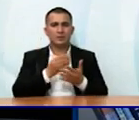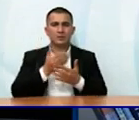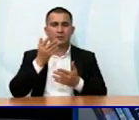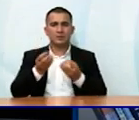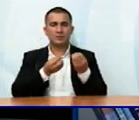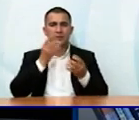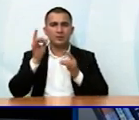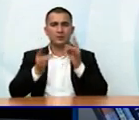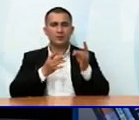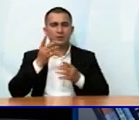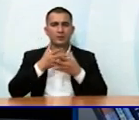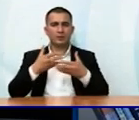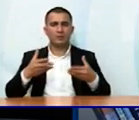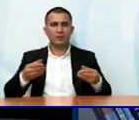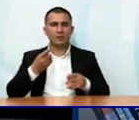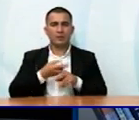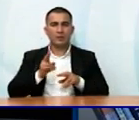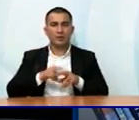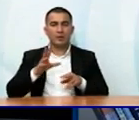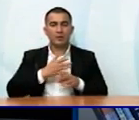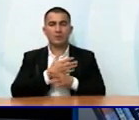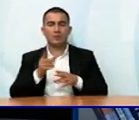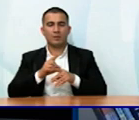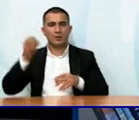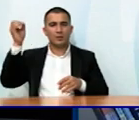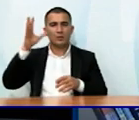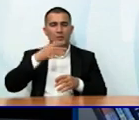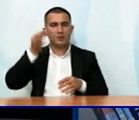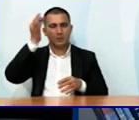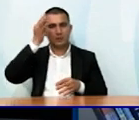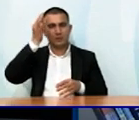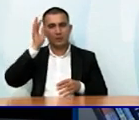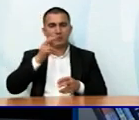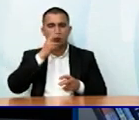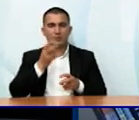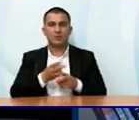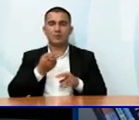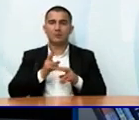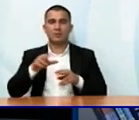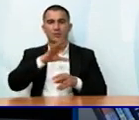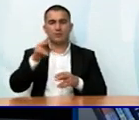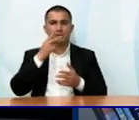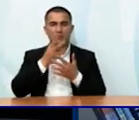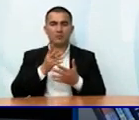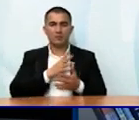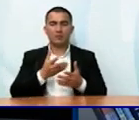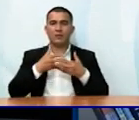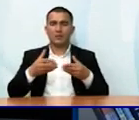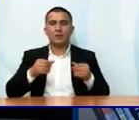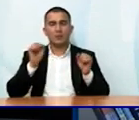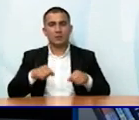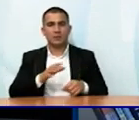bir o'lkaki sal ko'rmasa quyosh sog'inar deydi. Ya'ni yaqinda o'zingiz ham ko'rib o'tdingizki, bahor bo'lishiga